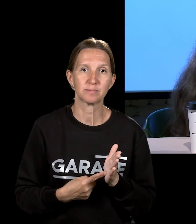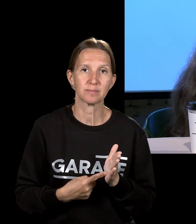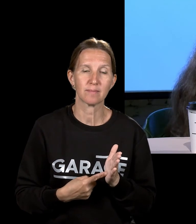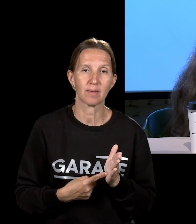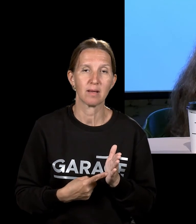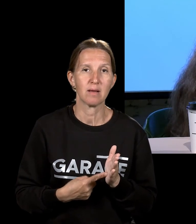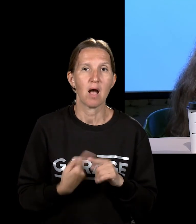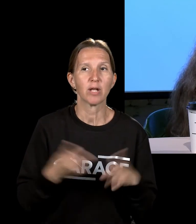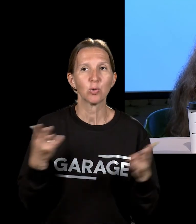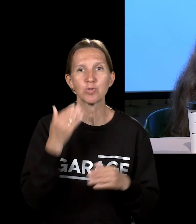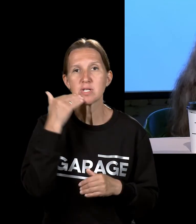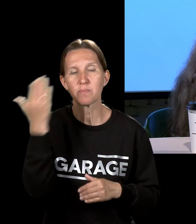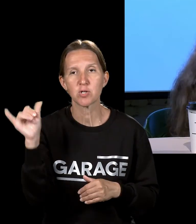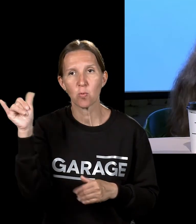вопрос.